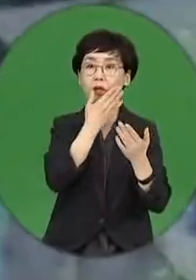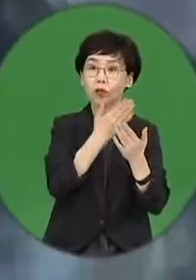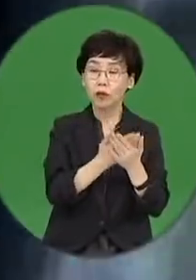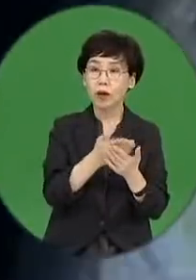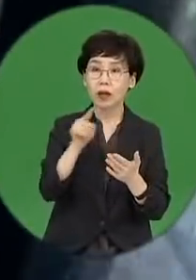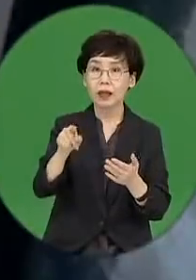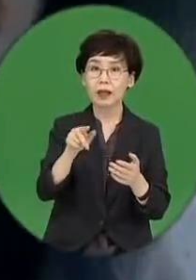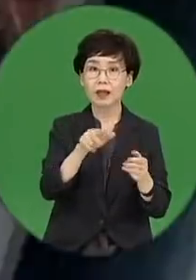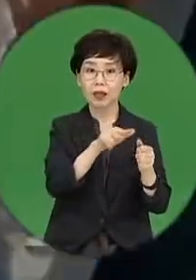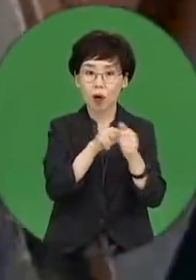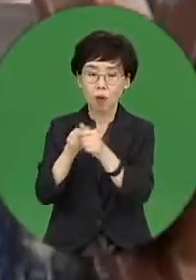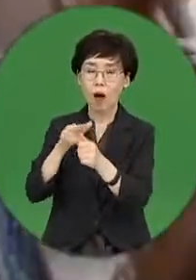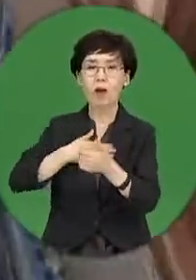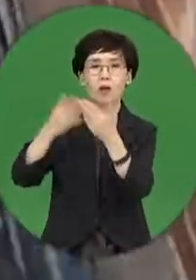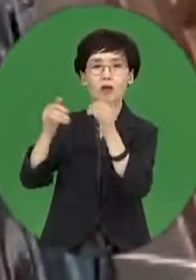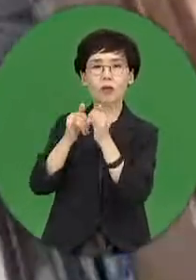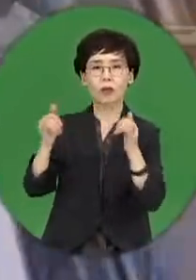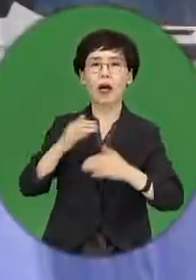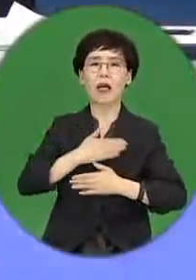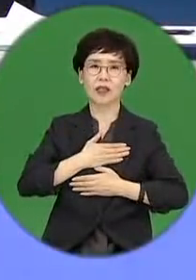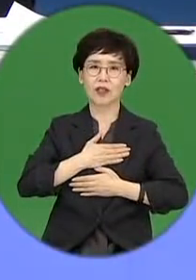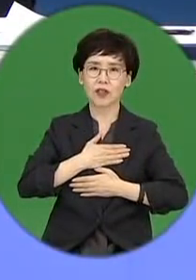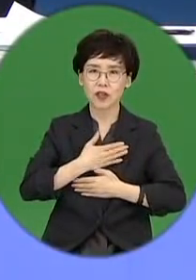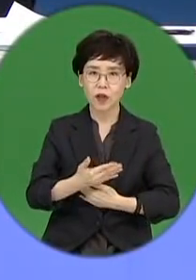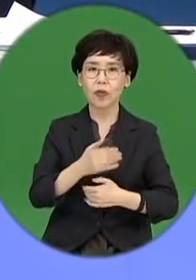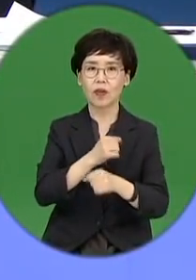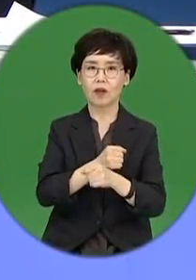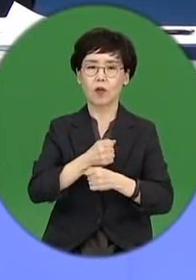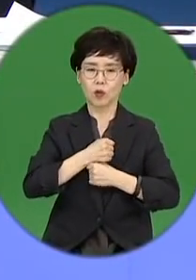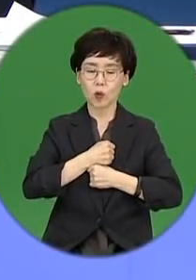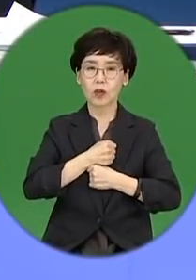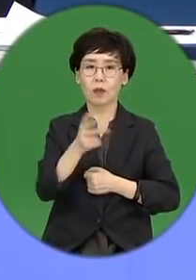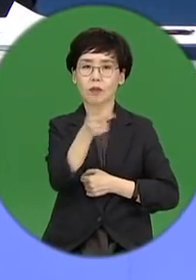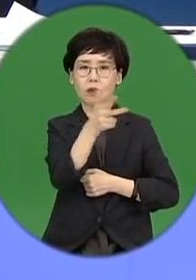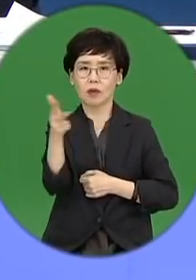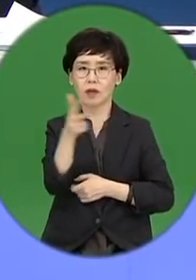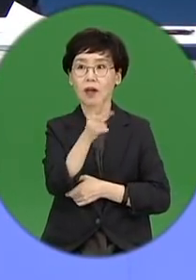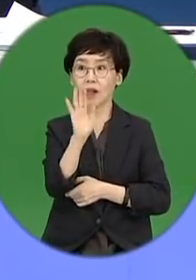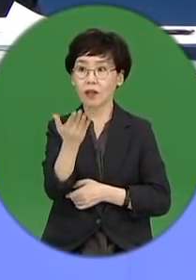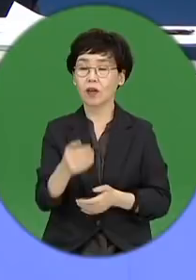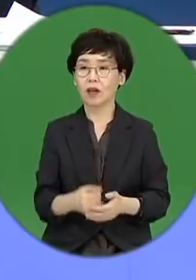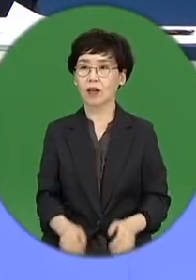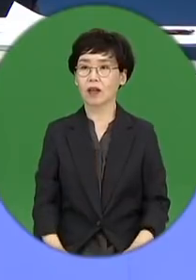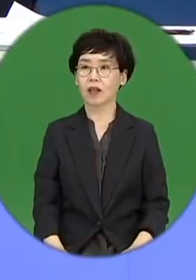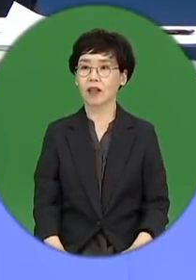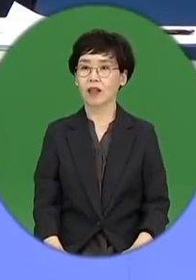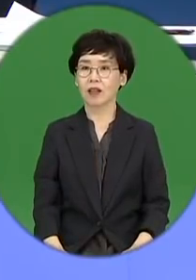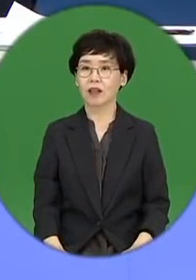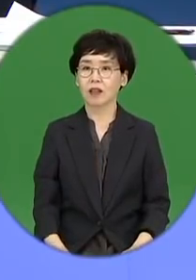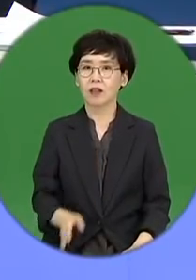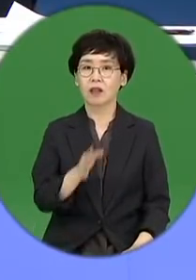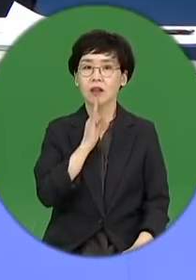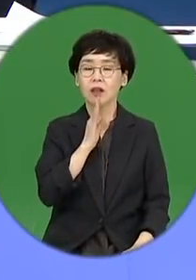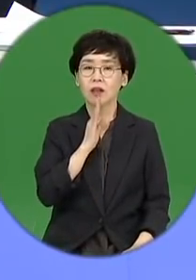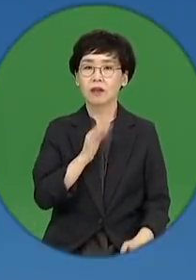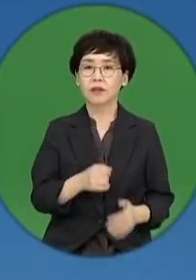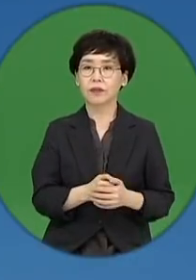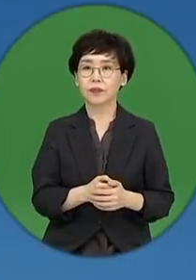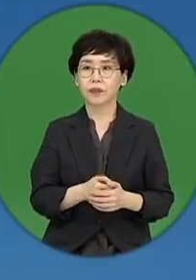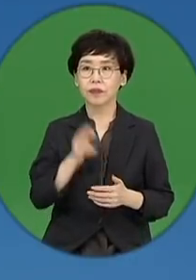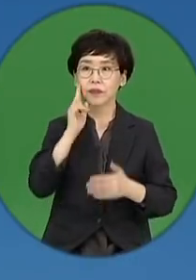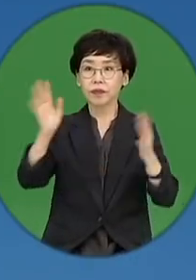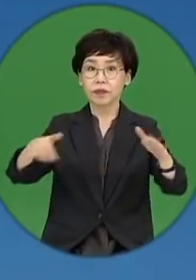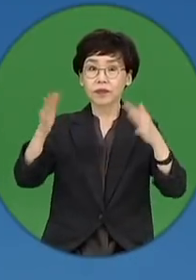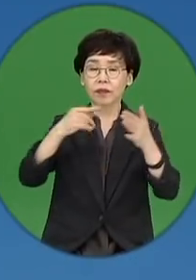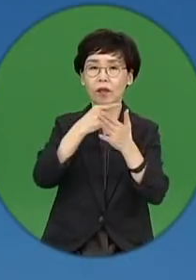제보해 주신 분들이 안전한 상황에서 이런 영상을 찍어야 된다는 것. 그 부분은 다시 한번 또 말씀을 해주셔야 될 것 같아요. 예, 맞습니다. 일단 강풍 피해가